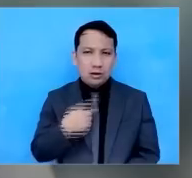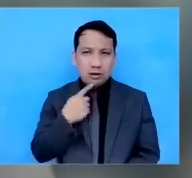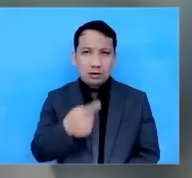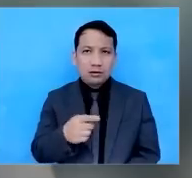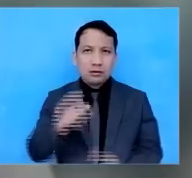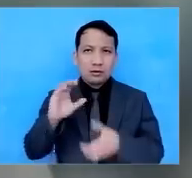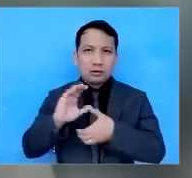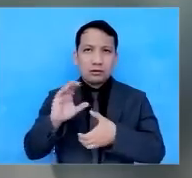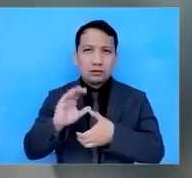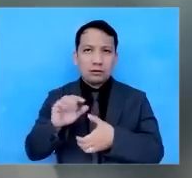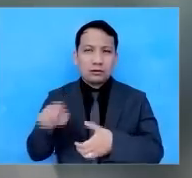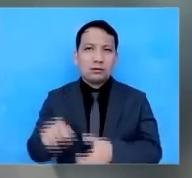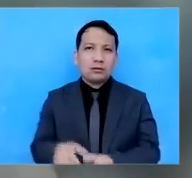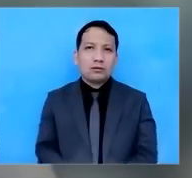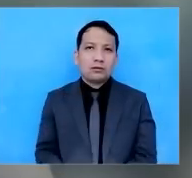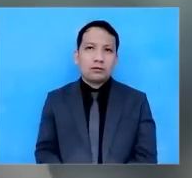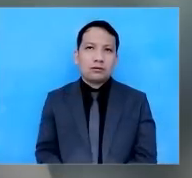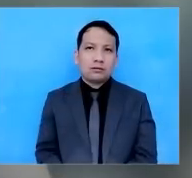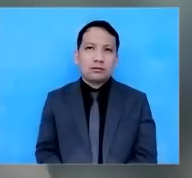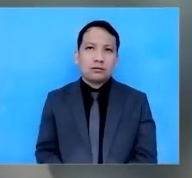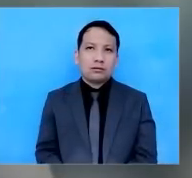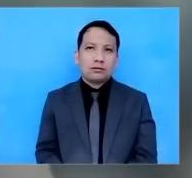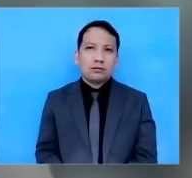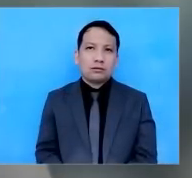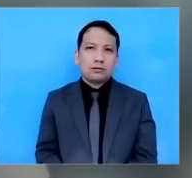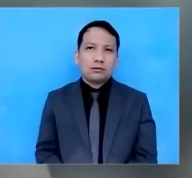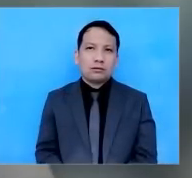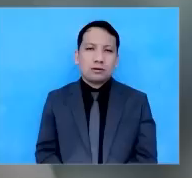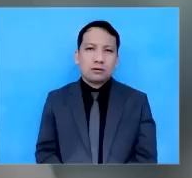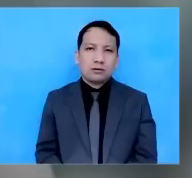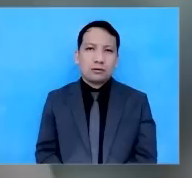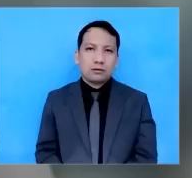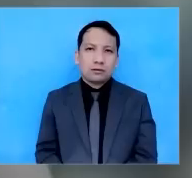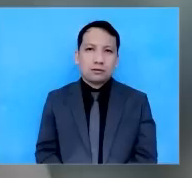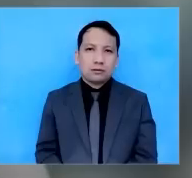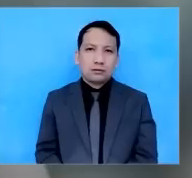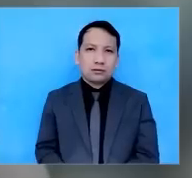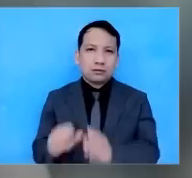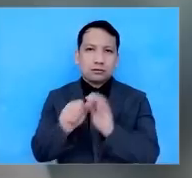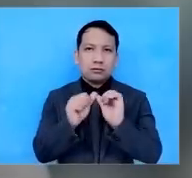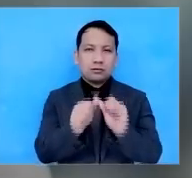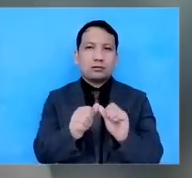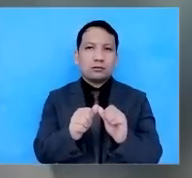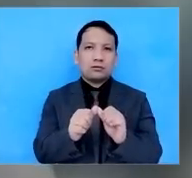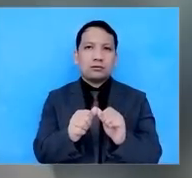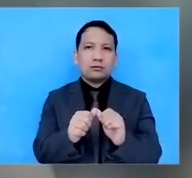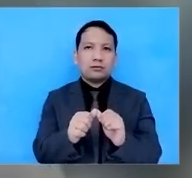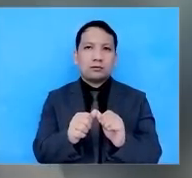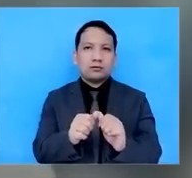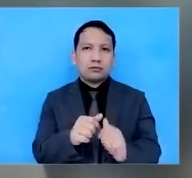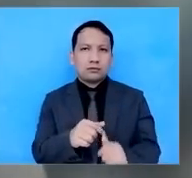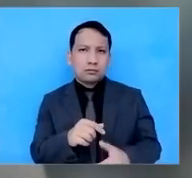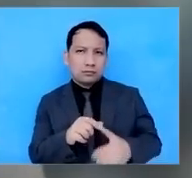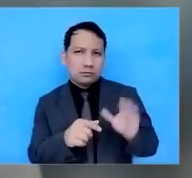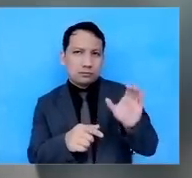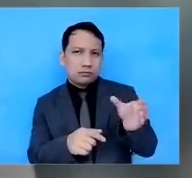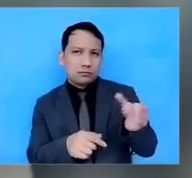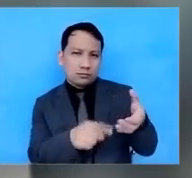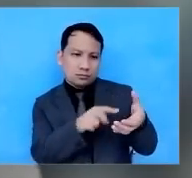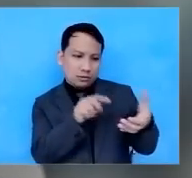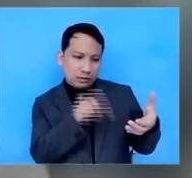ka, di ba? Then sinabi niya yung subdivision where I'm living. So, syempre nakita niya dun